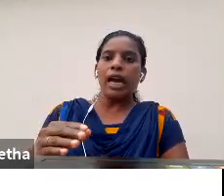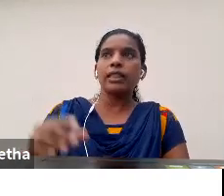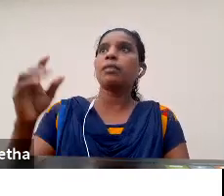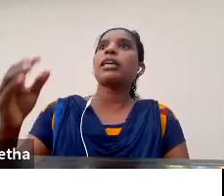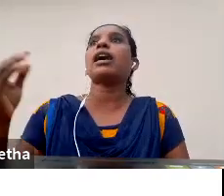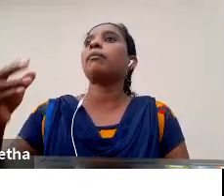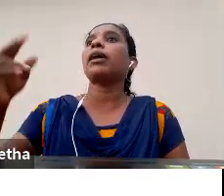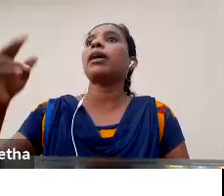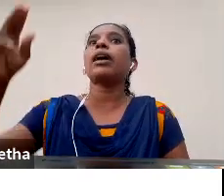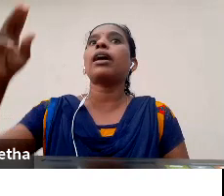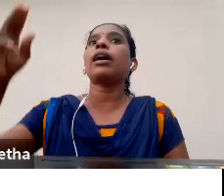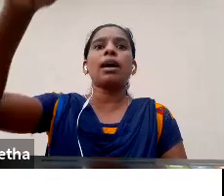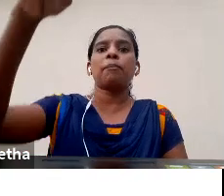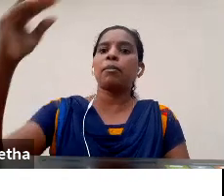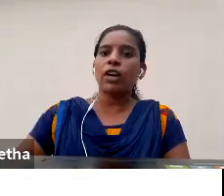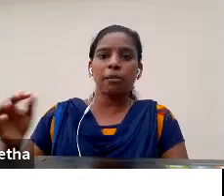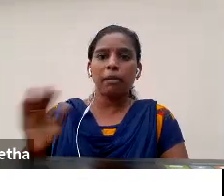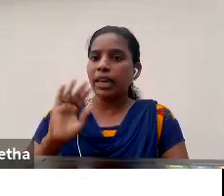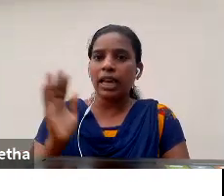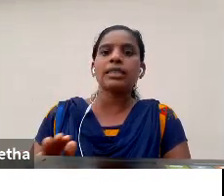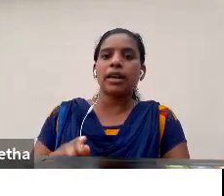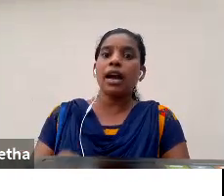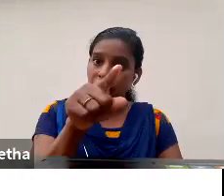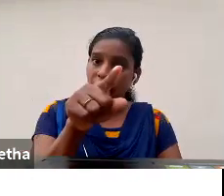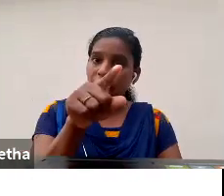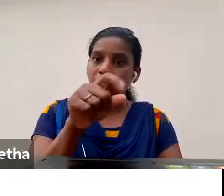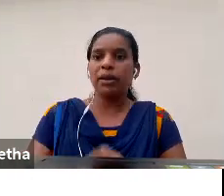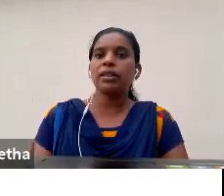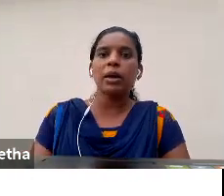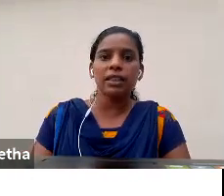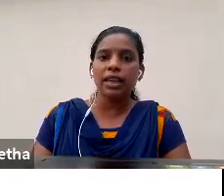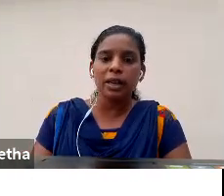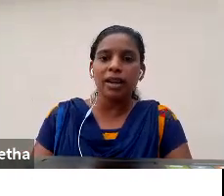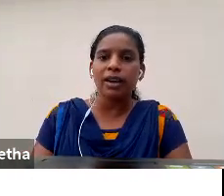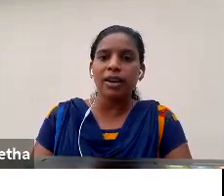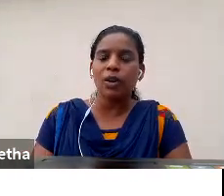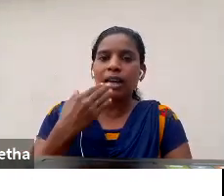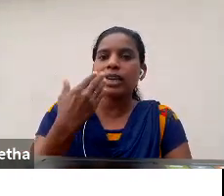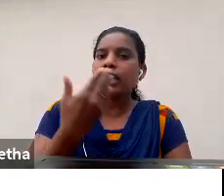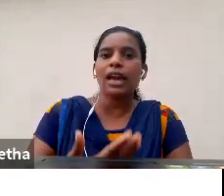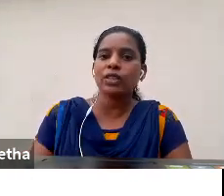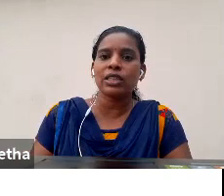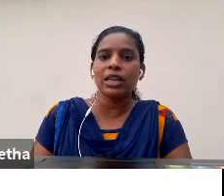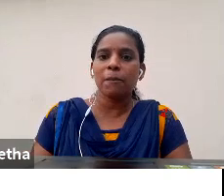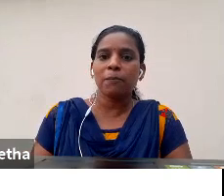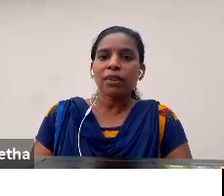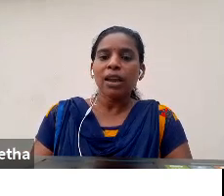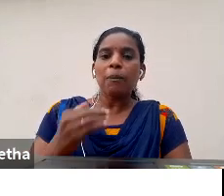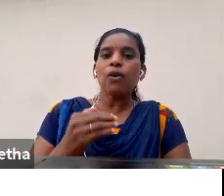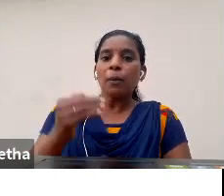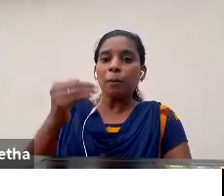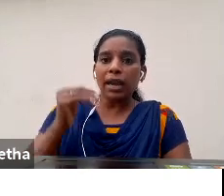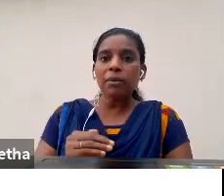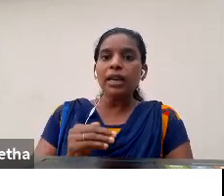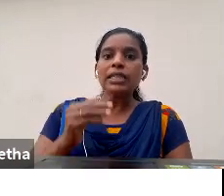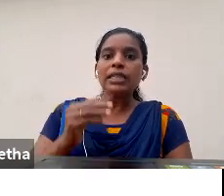ഞാൻ ആദ്യം അച്ഛ അമ്മ അപ്പം വെള്ളം എന്നല്ല ഞാൻ പറയാ, അത് വേണം എന്ന് മാത്രമേ എനിക്ക് പറയാൻ കഴിയുള്ളൂ, കാരണം എനിക്ക് ലാംഗ്വേജ് ഇല്ല.